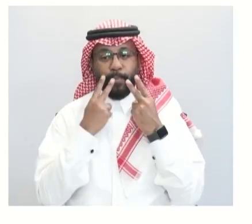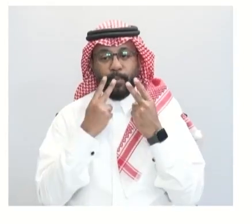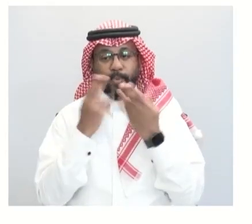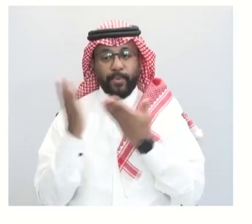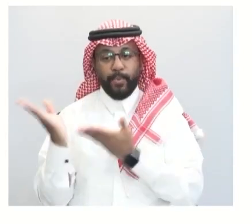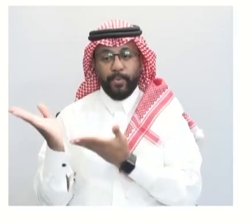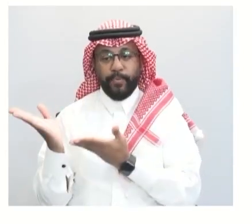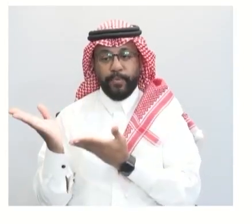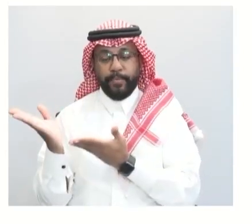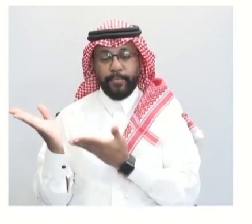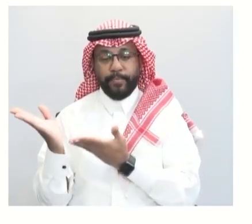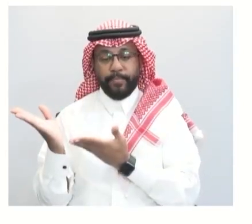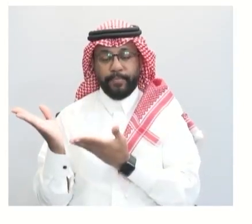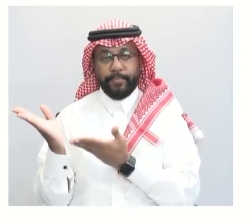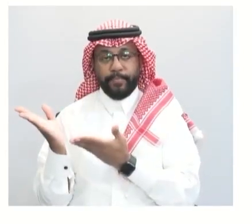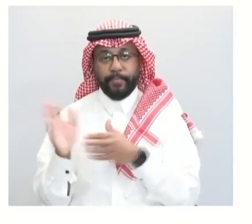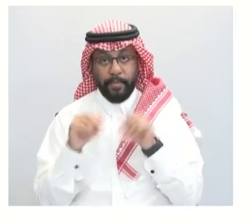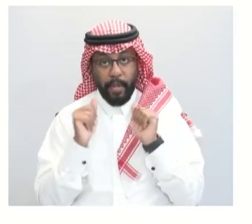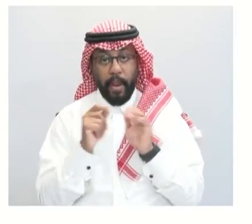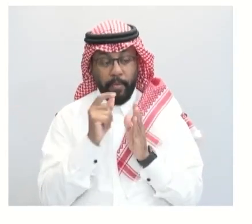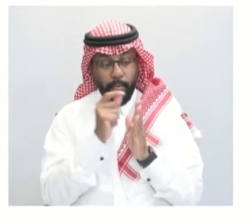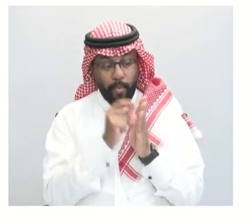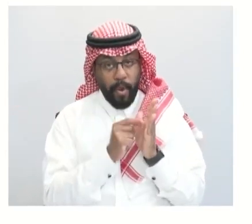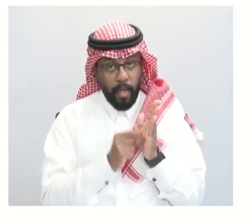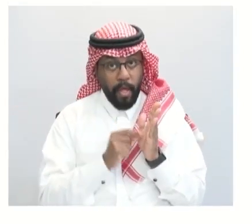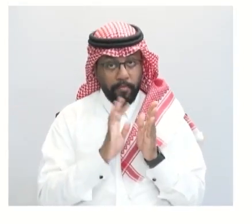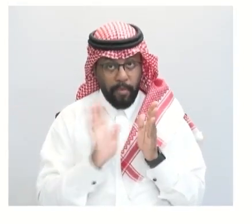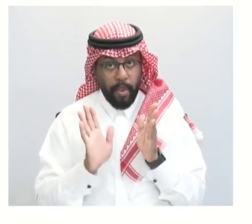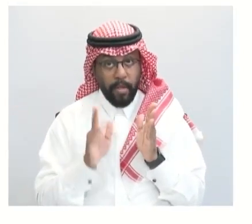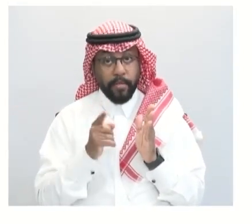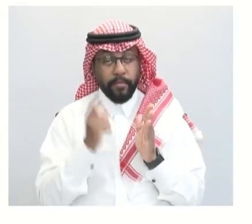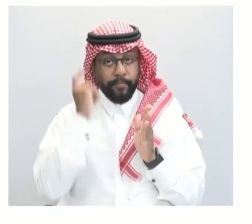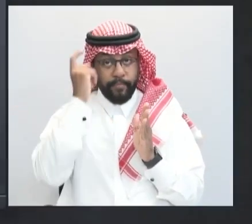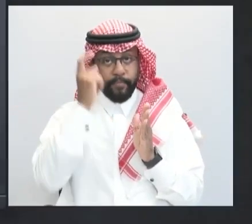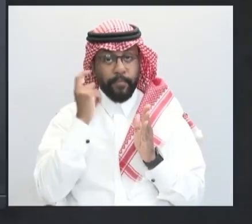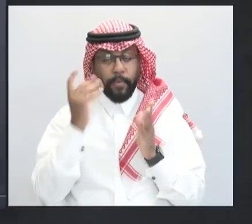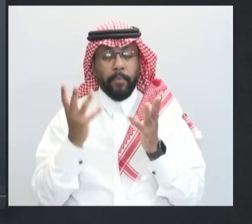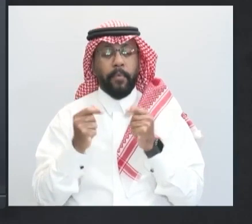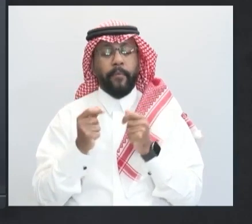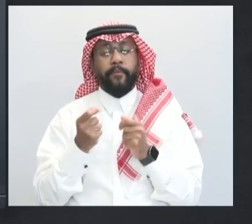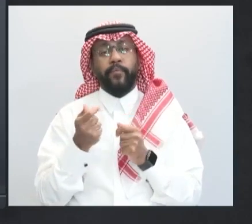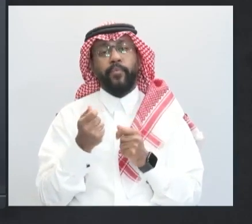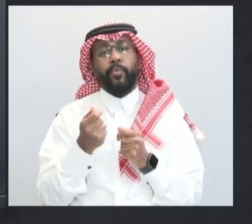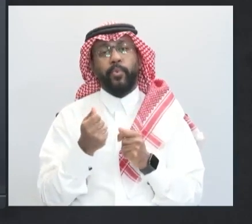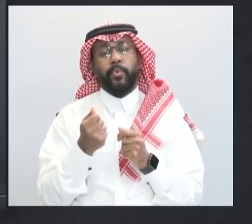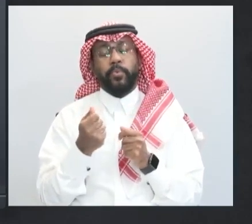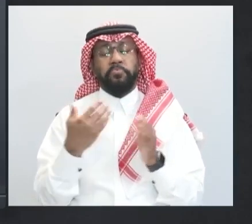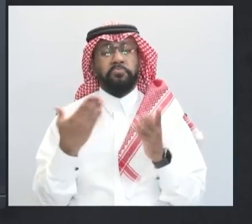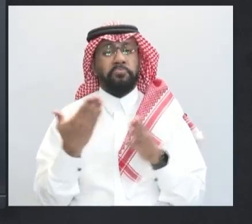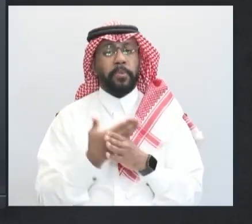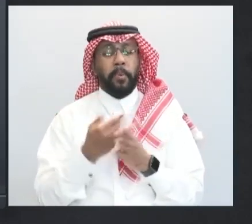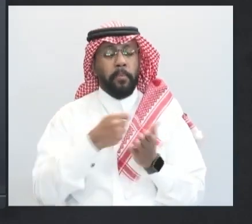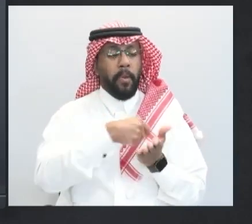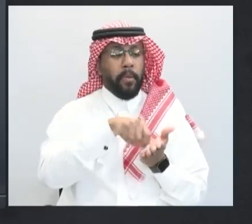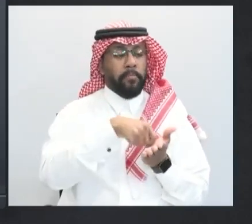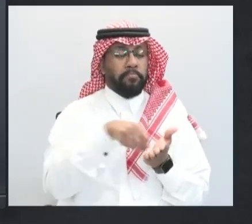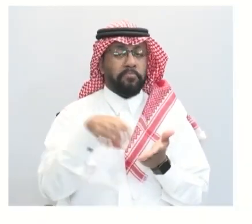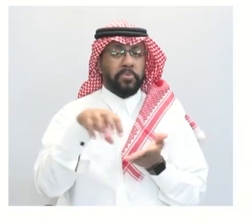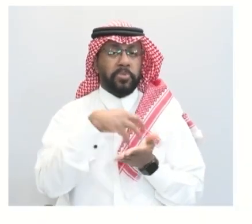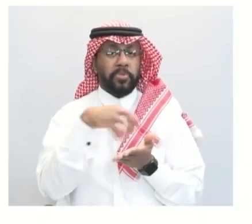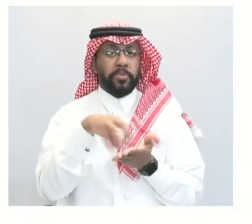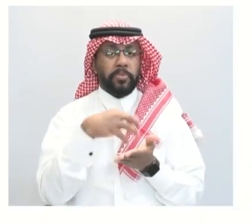طيب الان انتهيت من حل التدريب الثاني ابطال هل مجموع هذه النقود يكفي لشراء هذا الشيء المبين امامكم